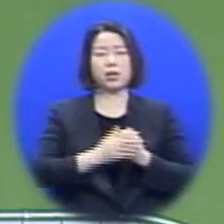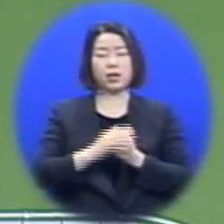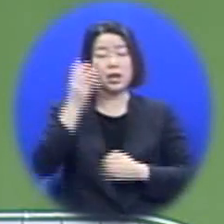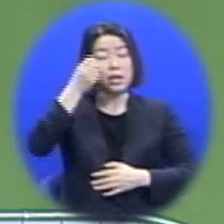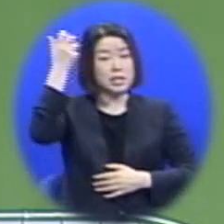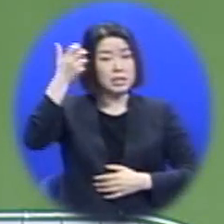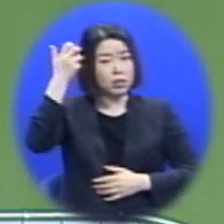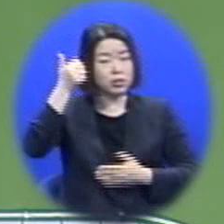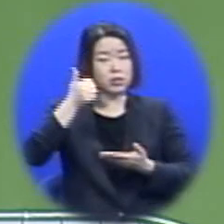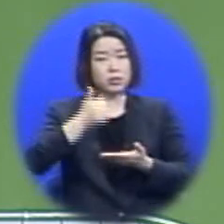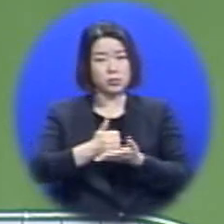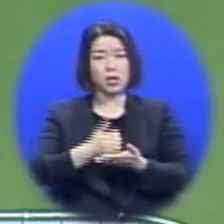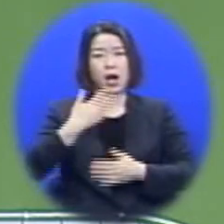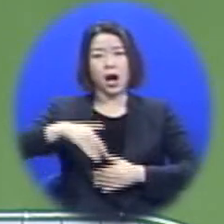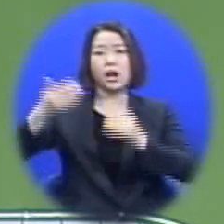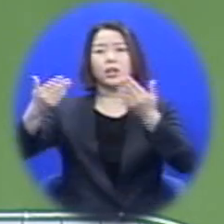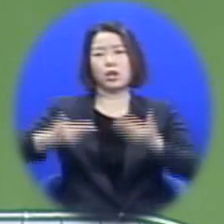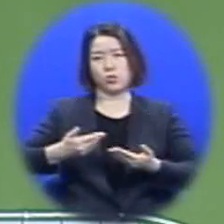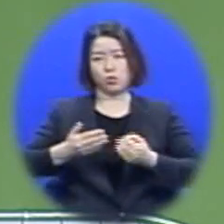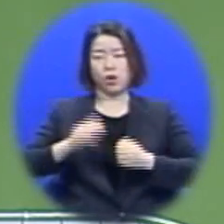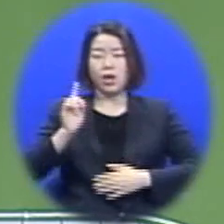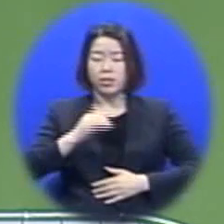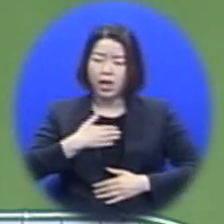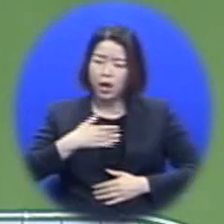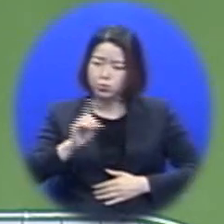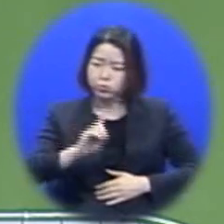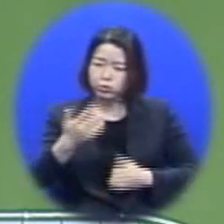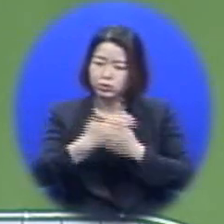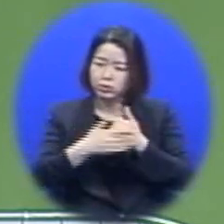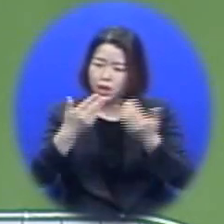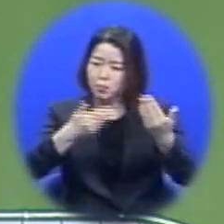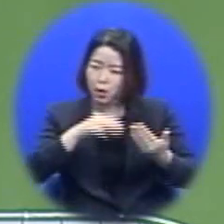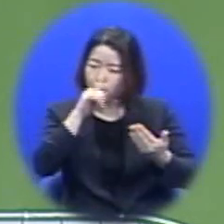성령께서 알게 하세요. 어떤 은혜를 내가 받고 있는지.